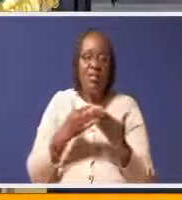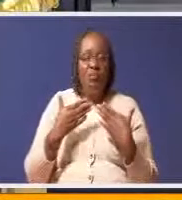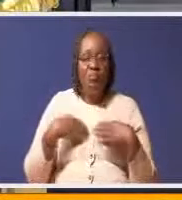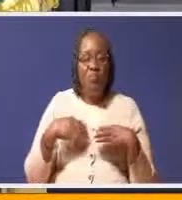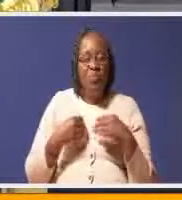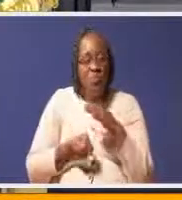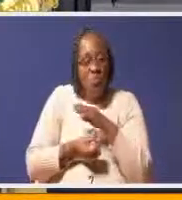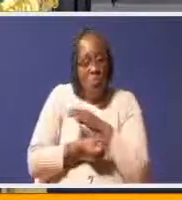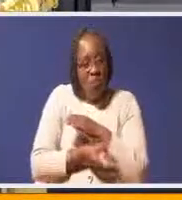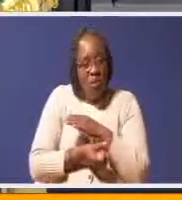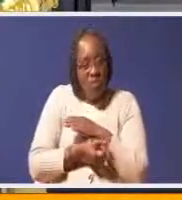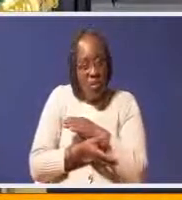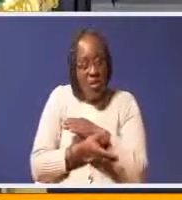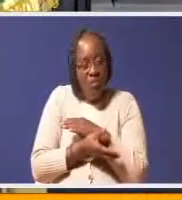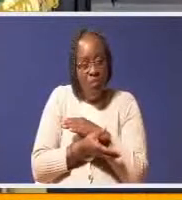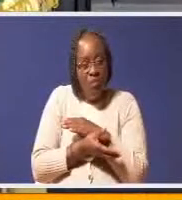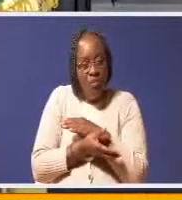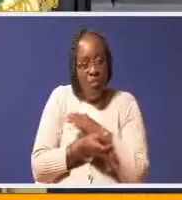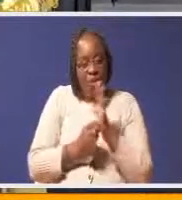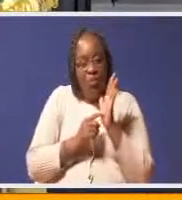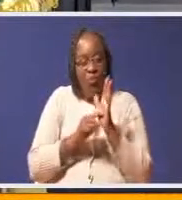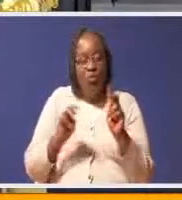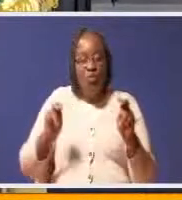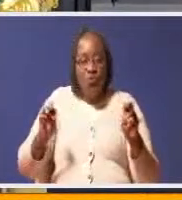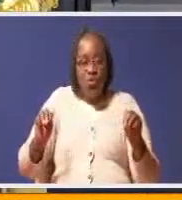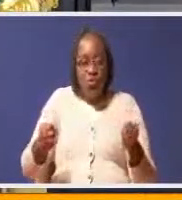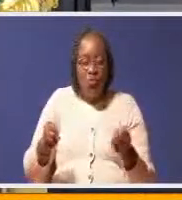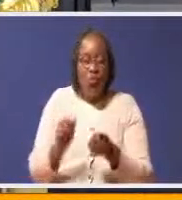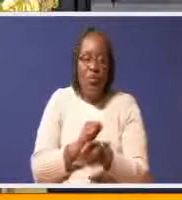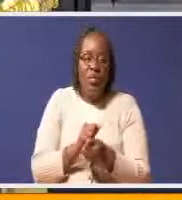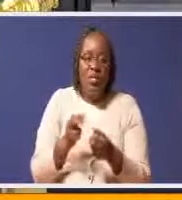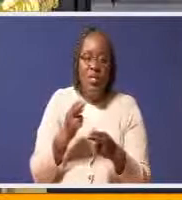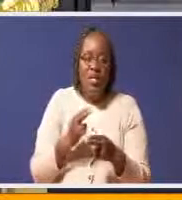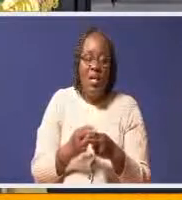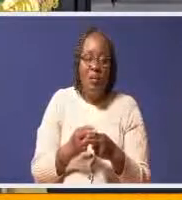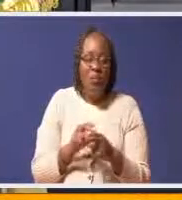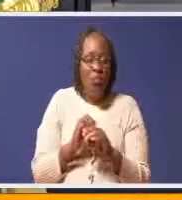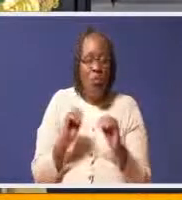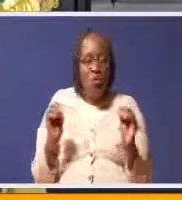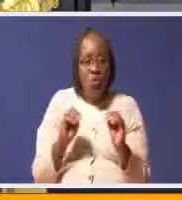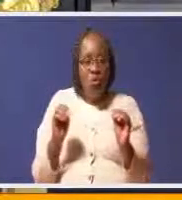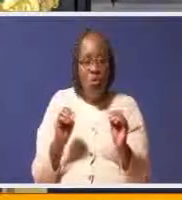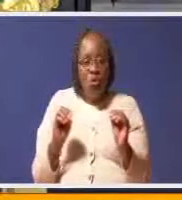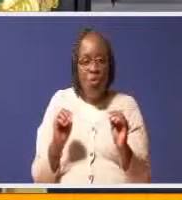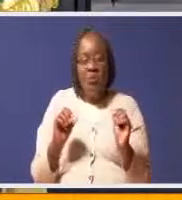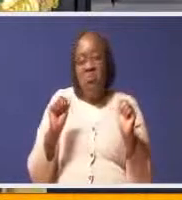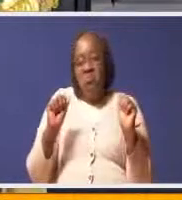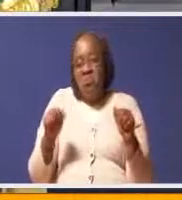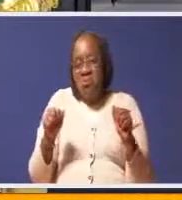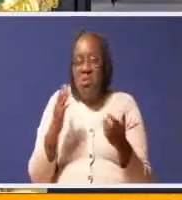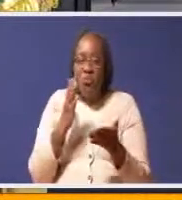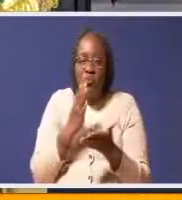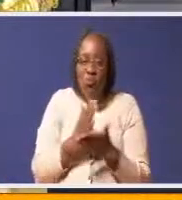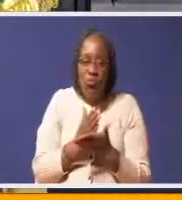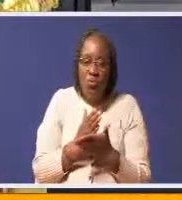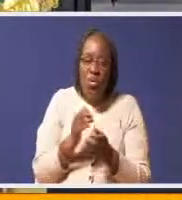ranire kena teto ishi yete muone idho ukiria ngavana jieto anti kuenda kumbwa u which can be also true. No